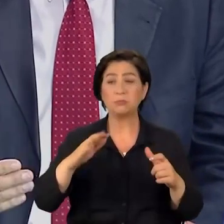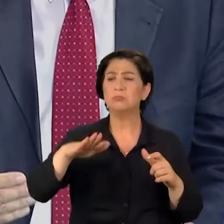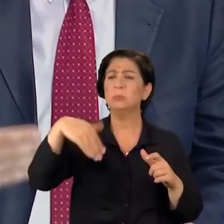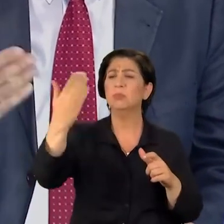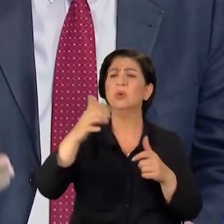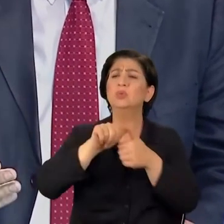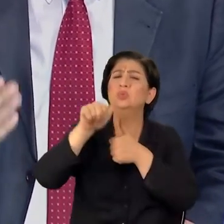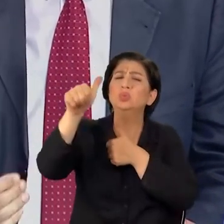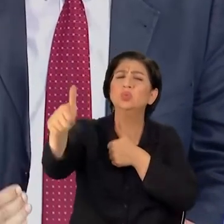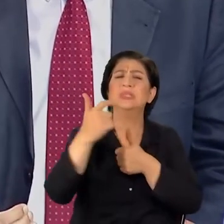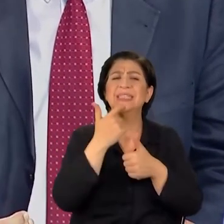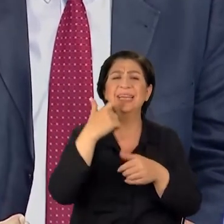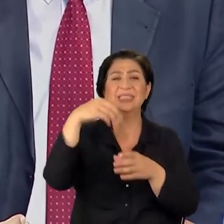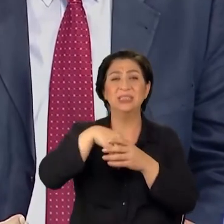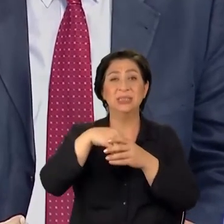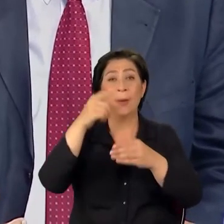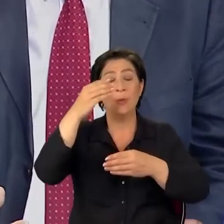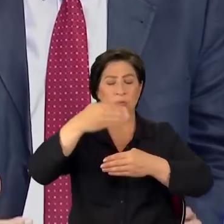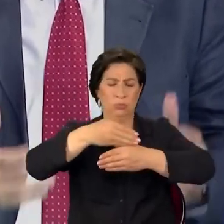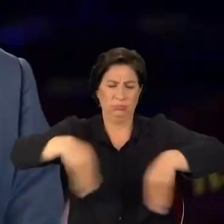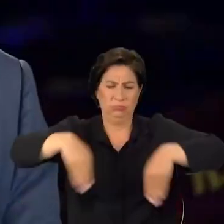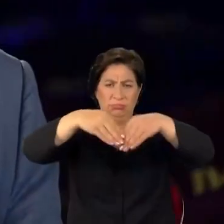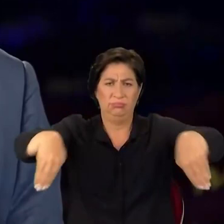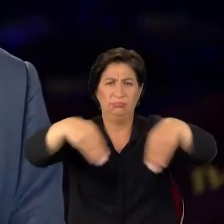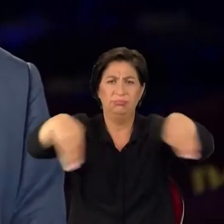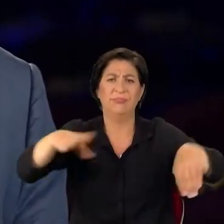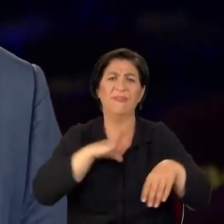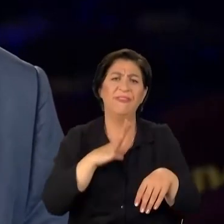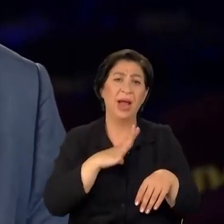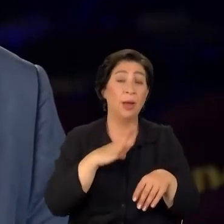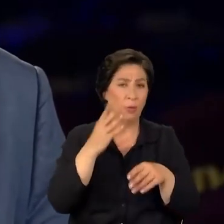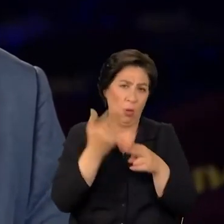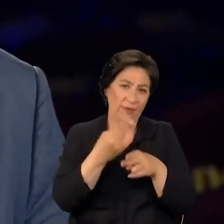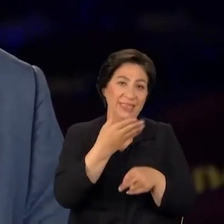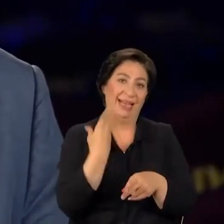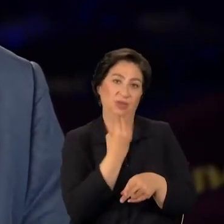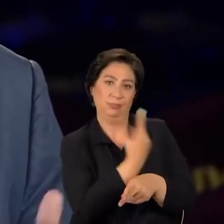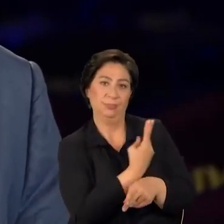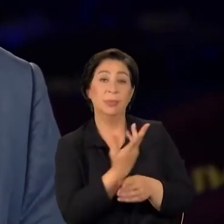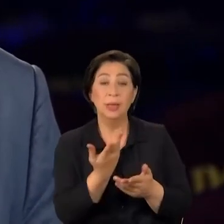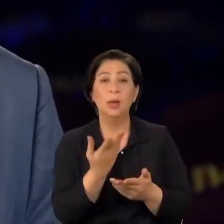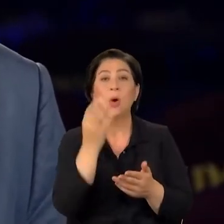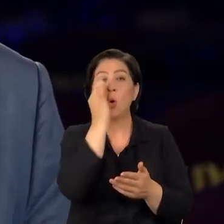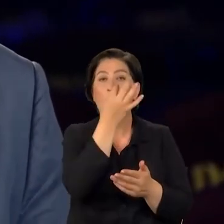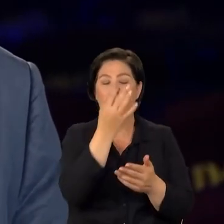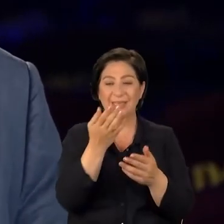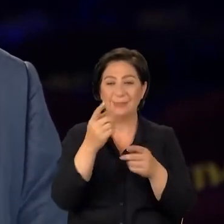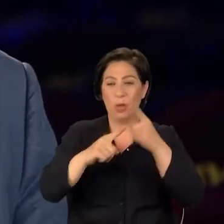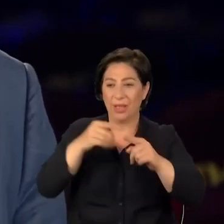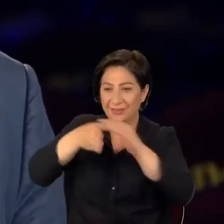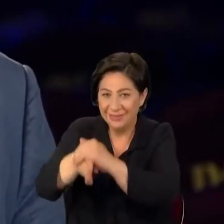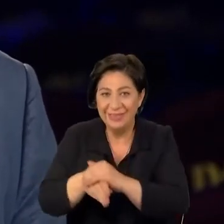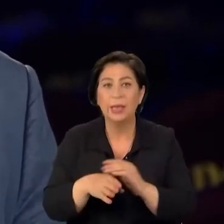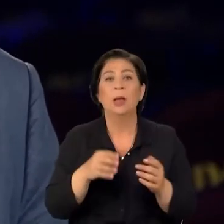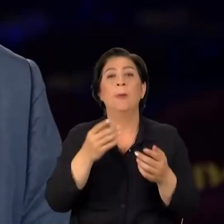uzun yıllar içinde inşa edilmiş bariyerler var. Yani örneğin işte gençler için. Kolaylıkla siyasete girmek, bir siyasi